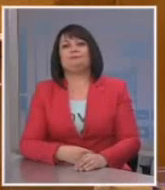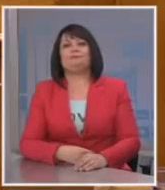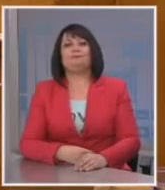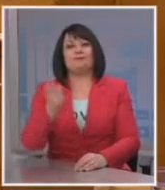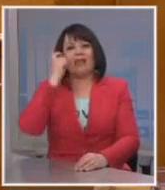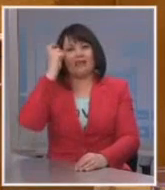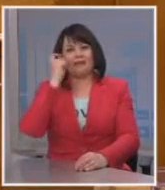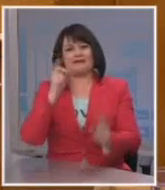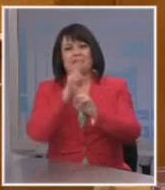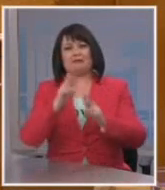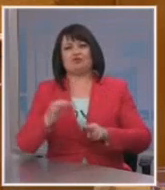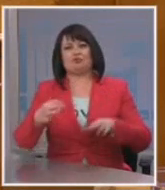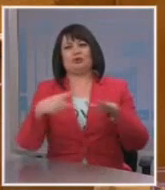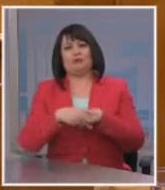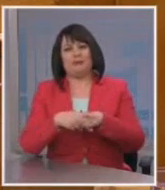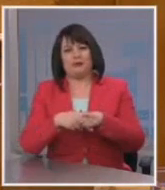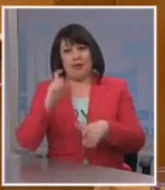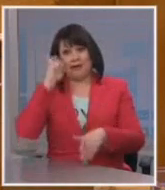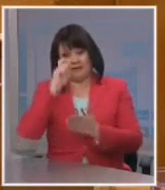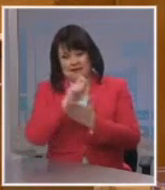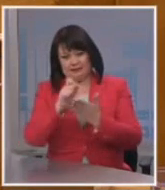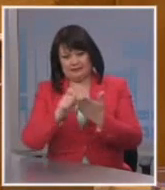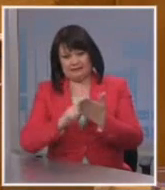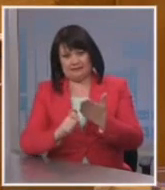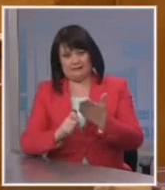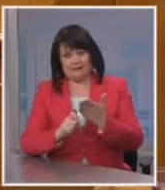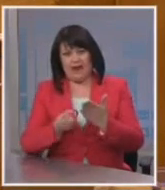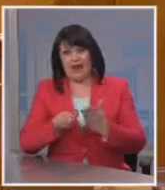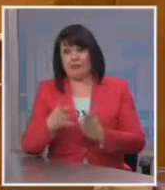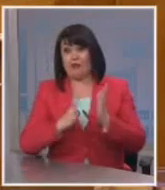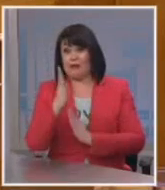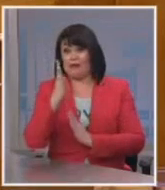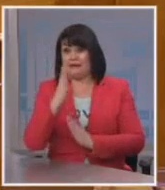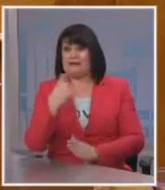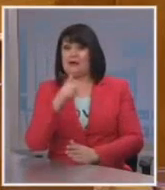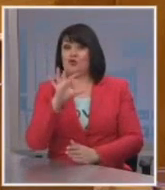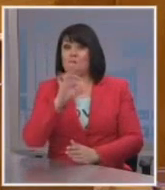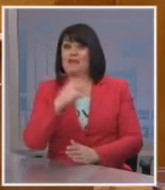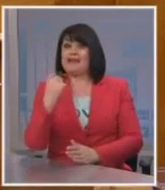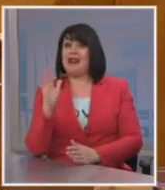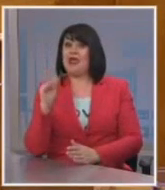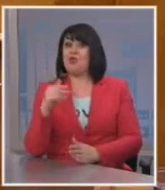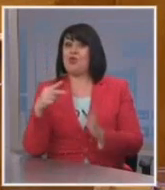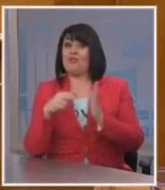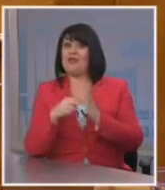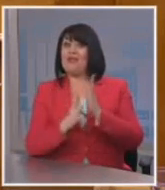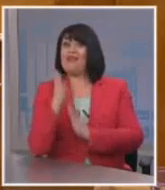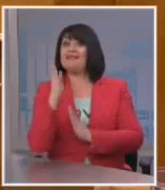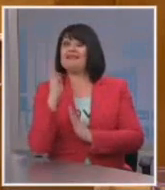έκθεση του Διεθνούς Νομισματικού Ταμείου με αριθμό 14151 του Ιουλίου του